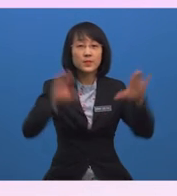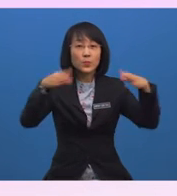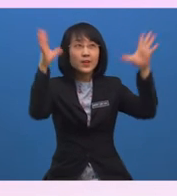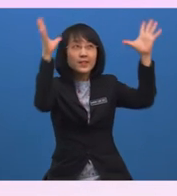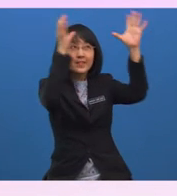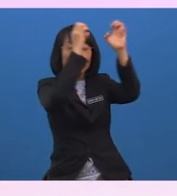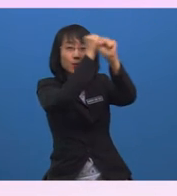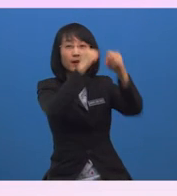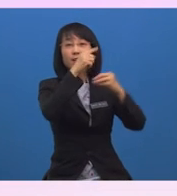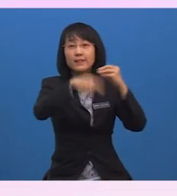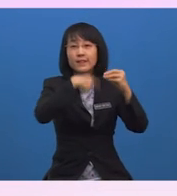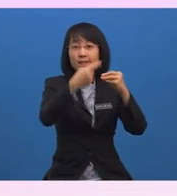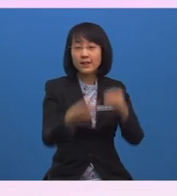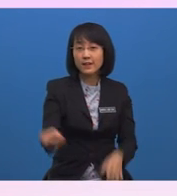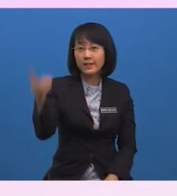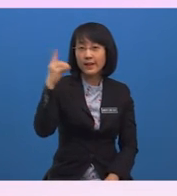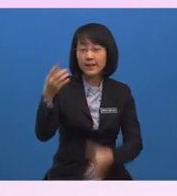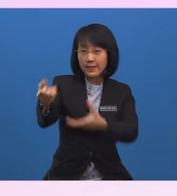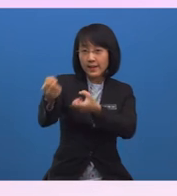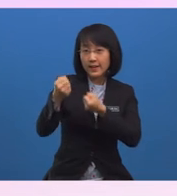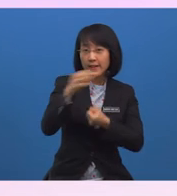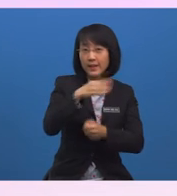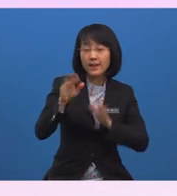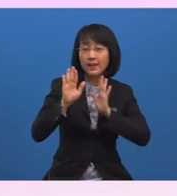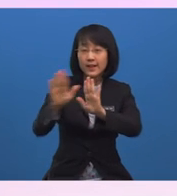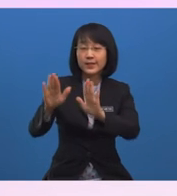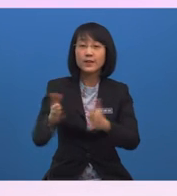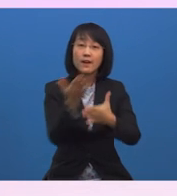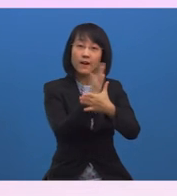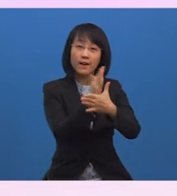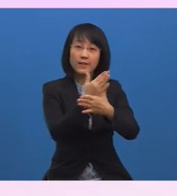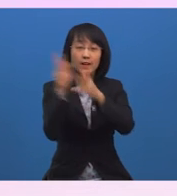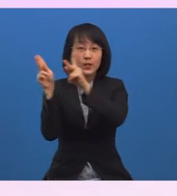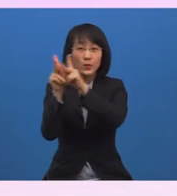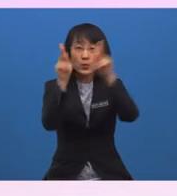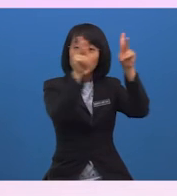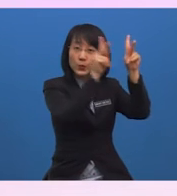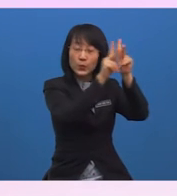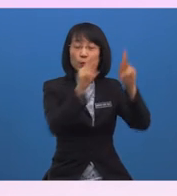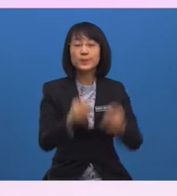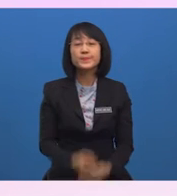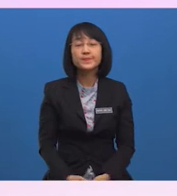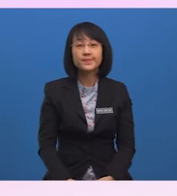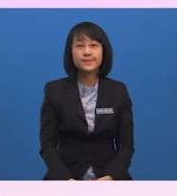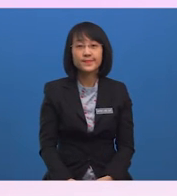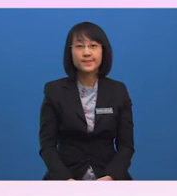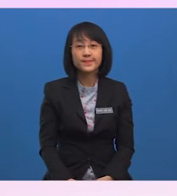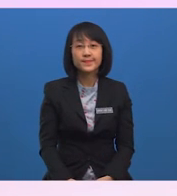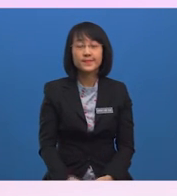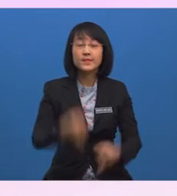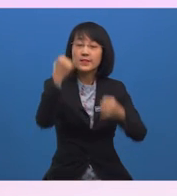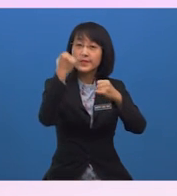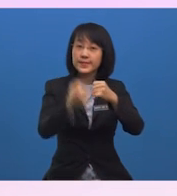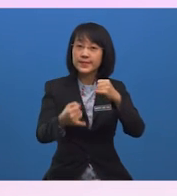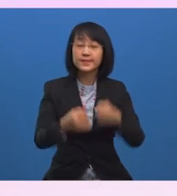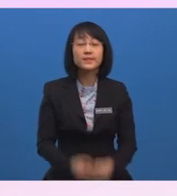kesimpulan tentang daya tarikan dan tolakan antara kutub-kutub. Yang akhir sekali,